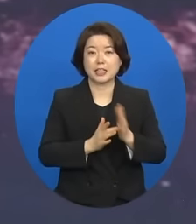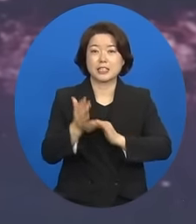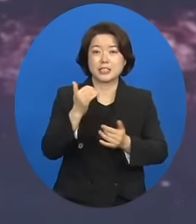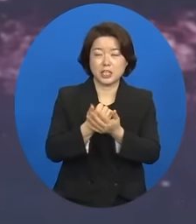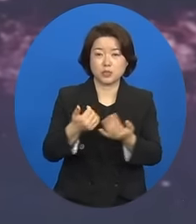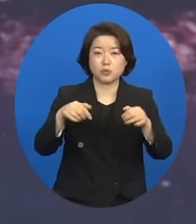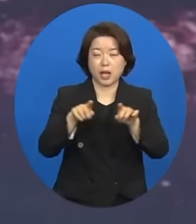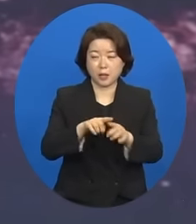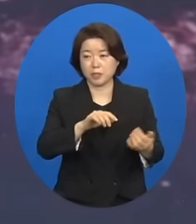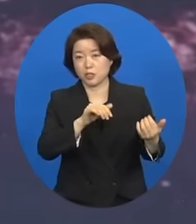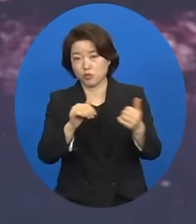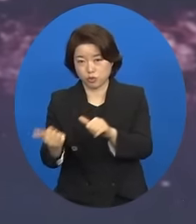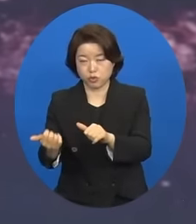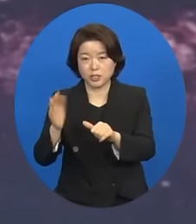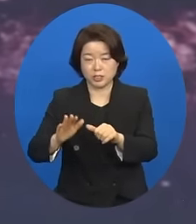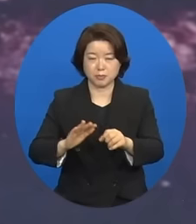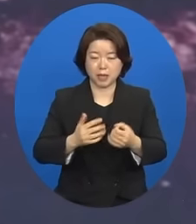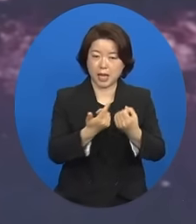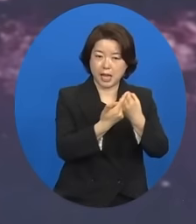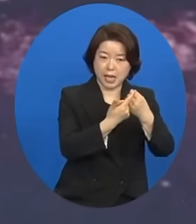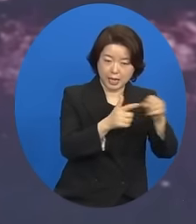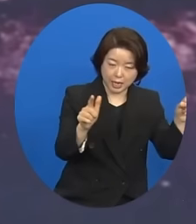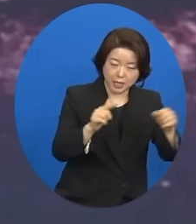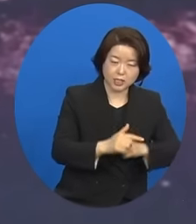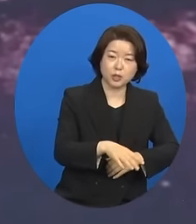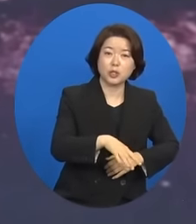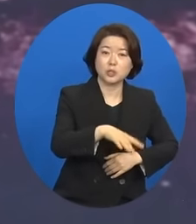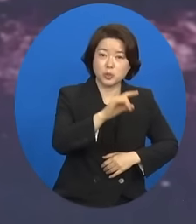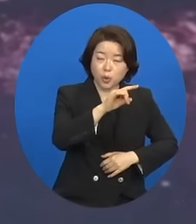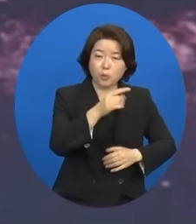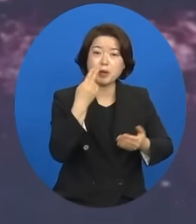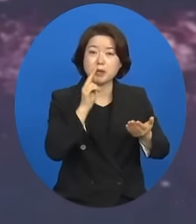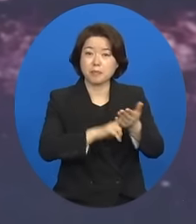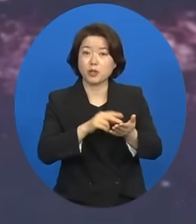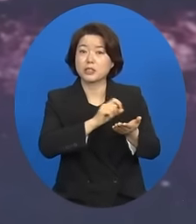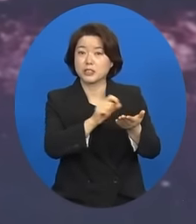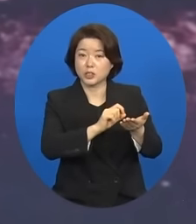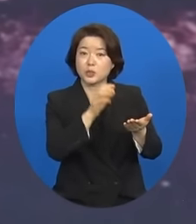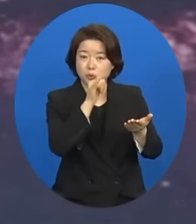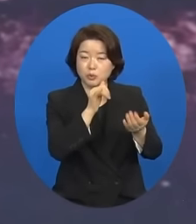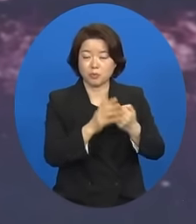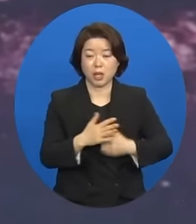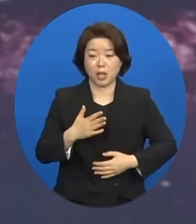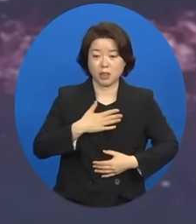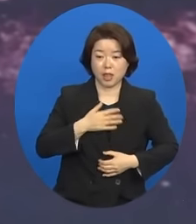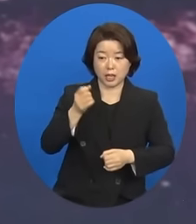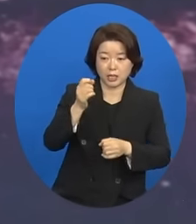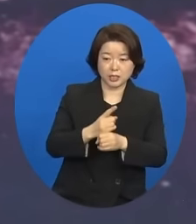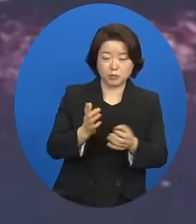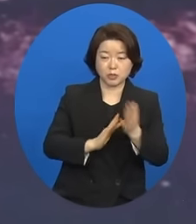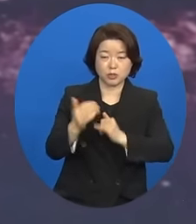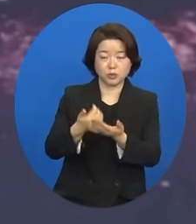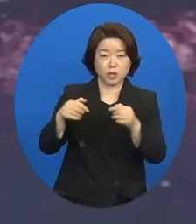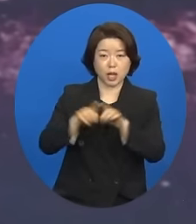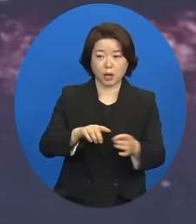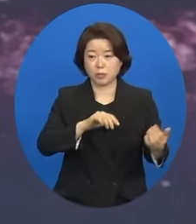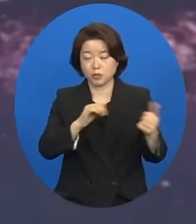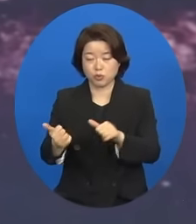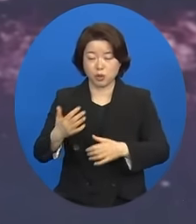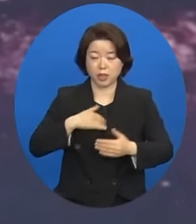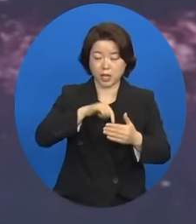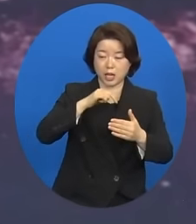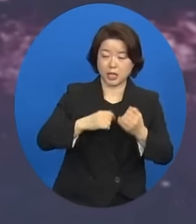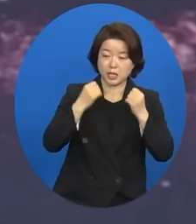갈라디아서는 비교적 초반에 쓰여진 신인데 내가 이미 예수님과 죽었습니다 이제 내 안에 사는 것은 주님이십니다